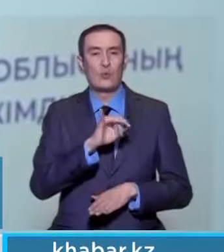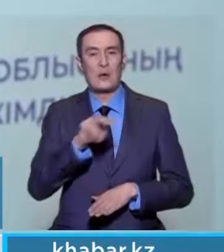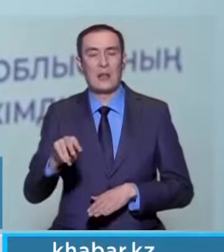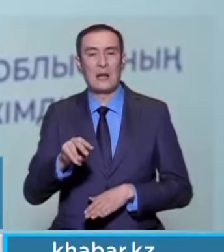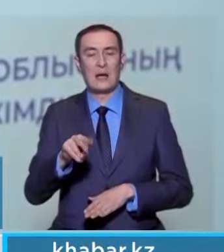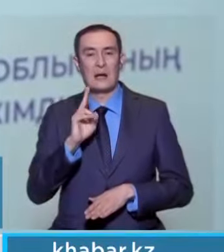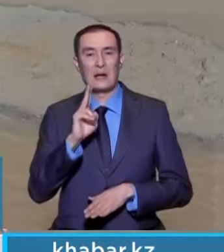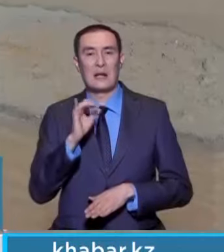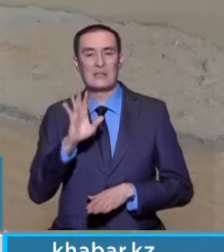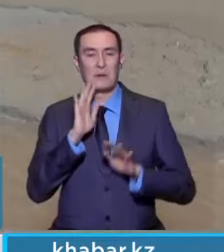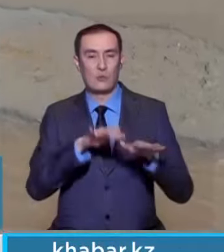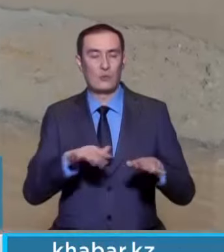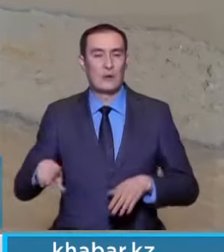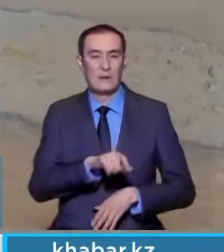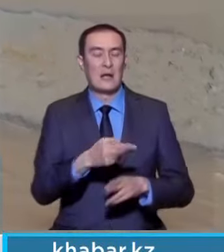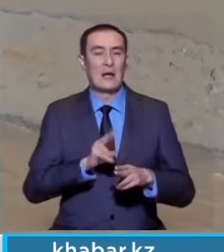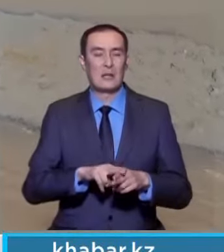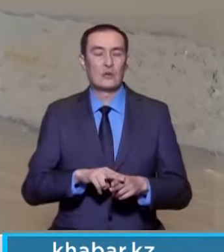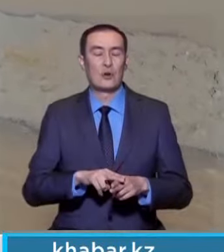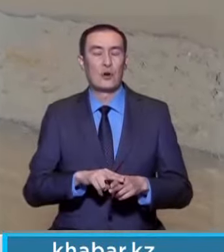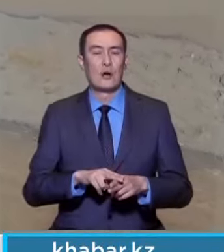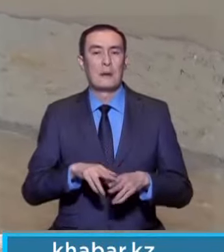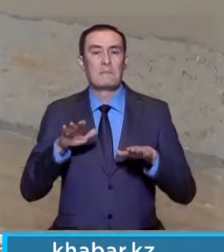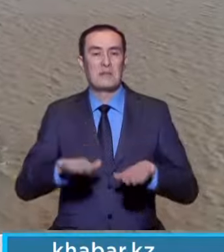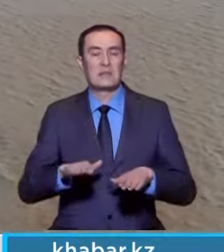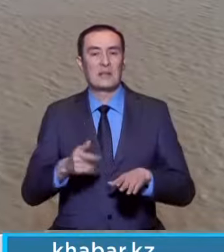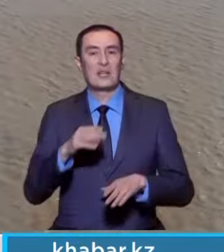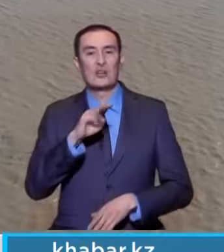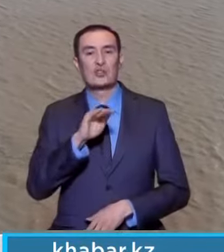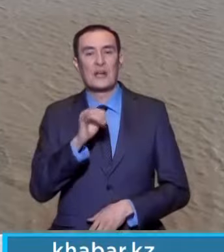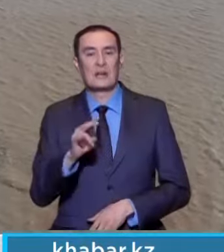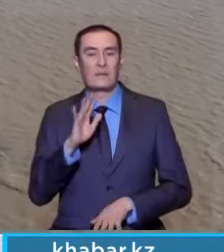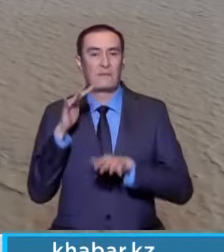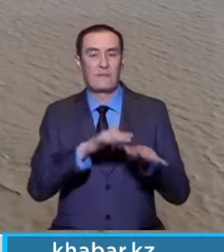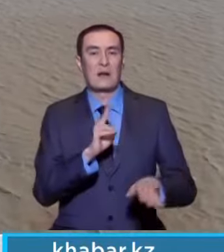Урала-Каспийского канала, а именно идет дноуглубление места впадения реки Жаик в Каспий.